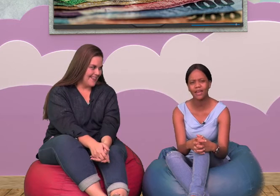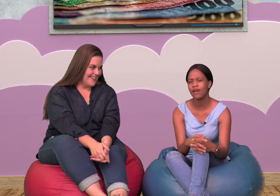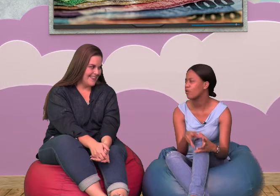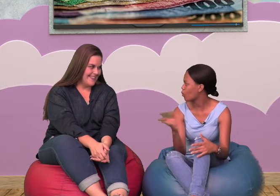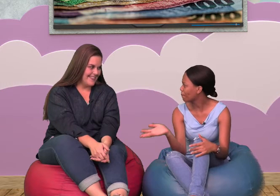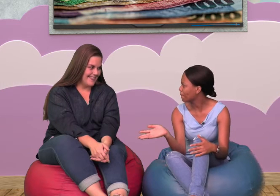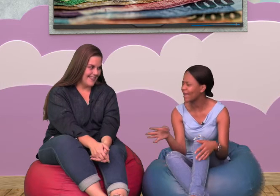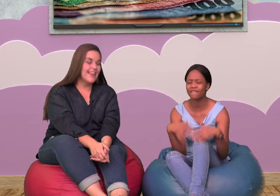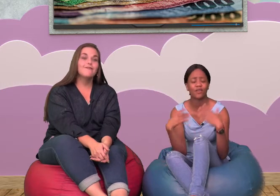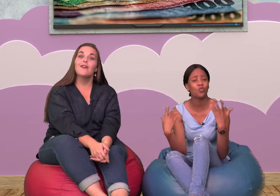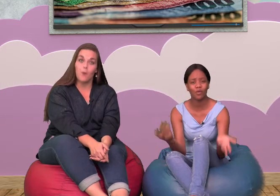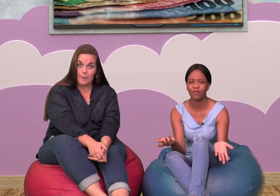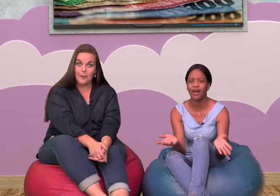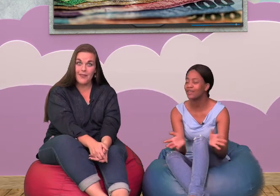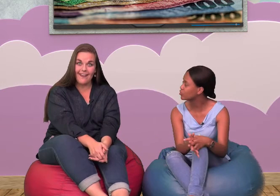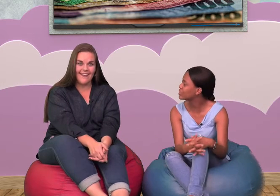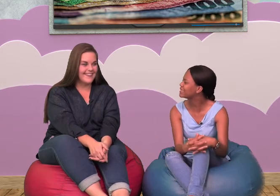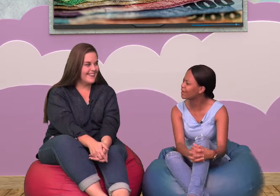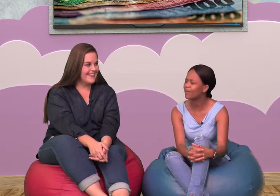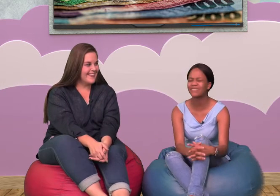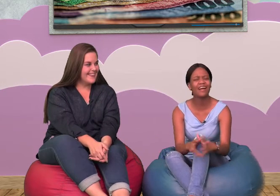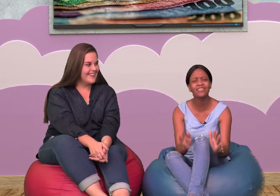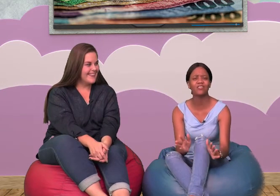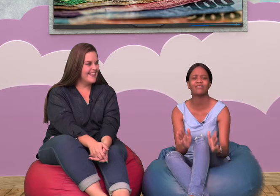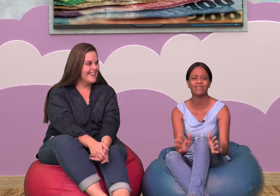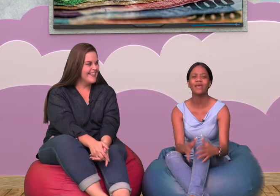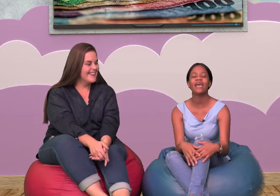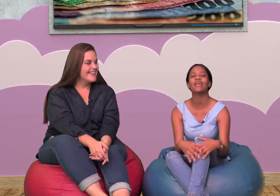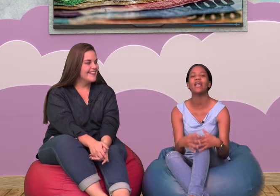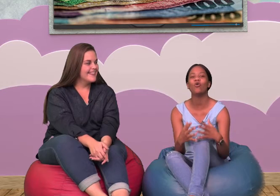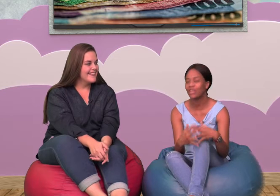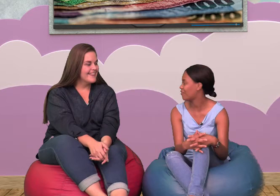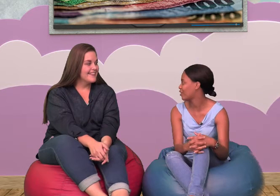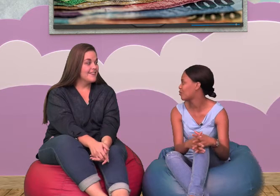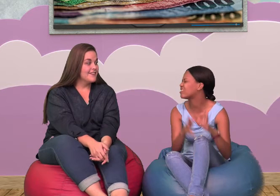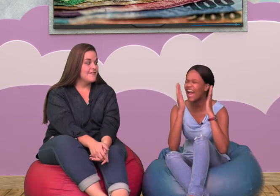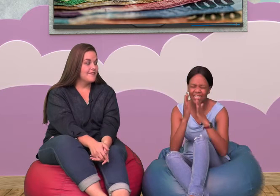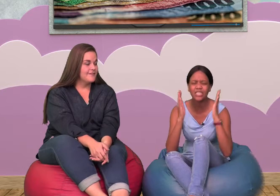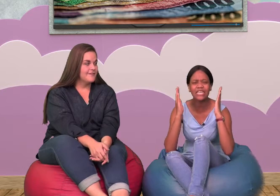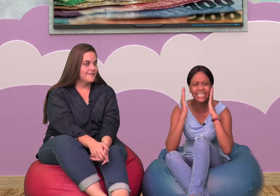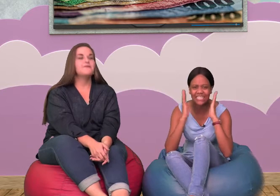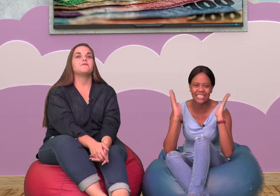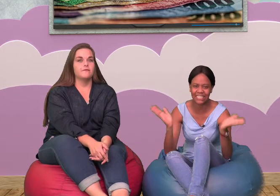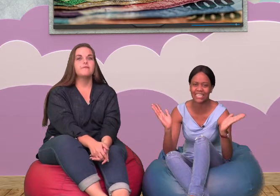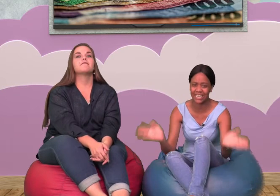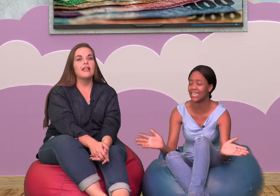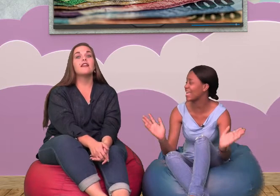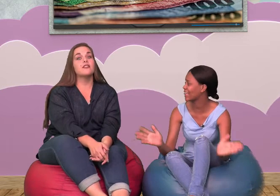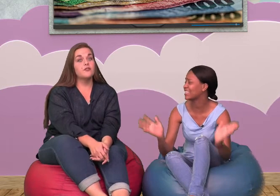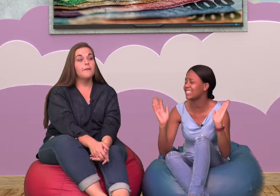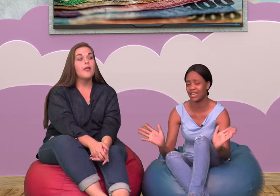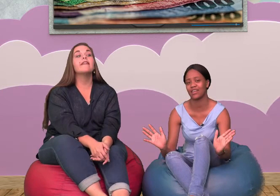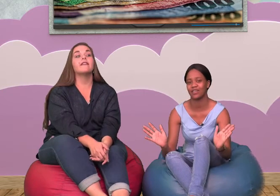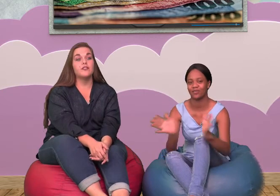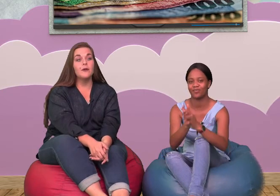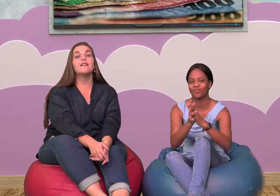en koop en verkoop. verkoop. Hulle is so slim, hulle is altyd so slim en hulle hou daarvan om ons altyd iets nie te leer Dit is